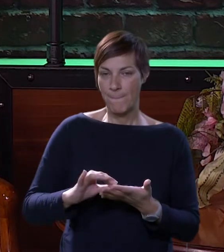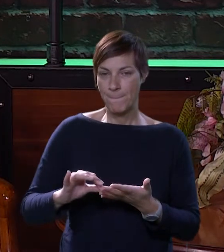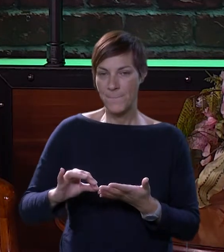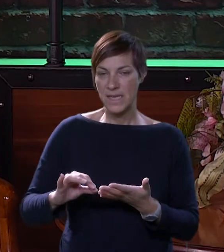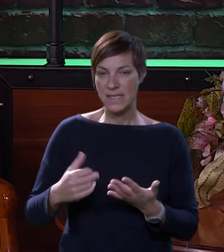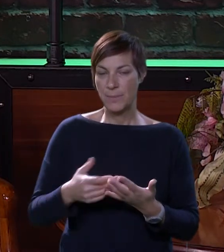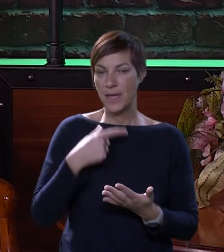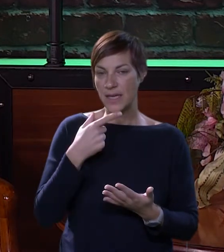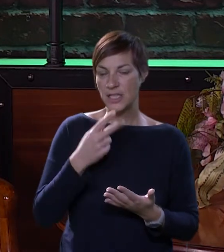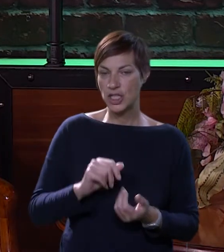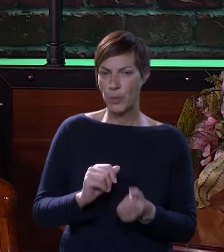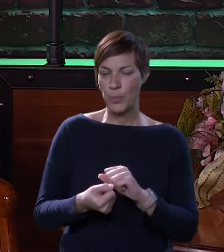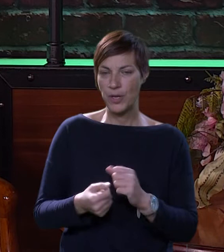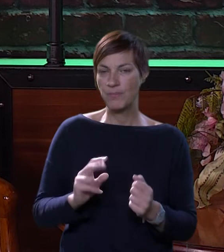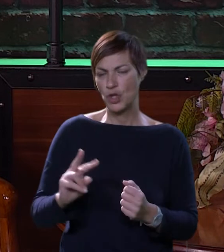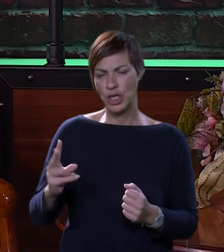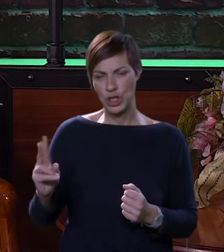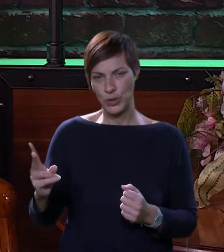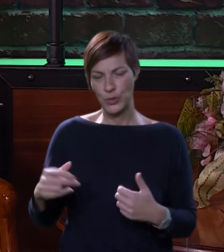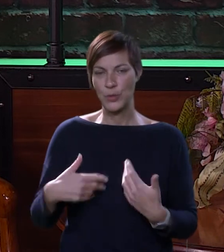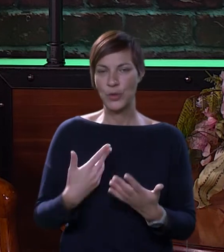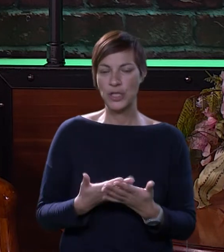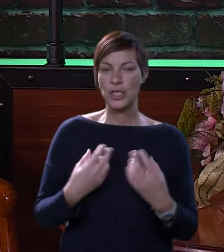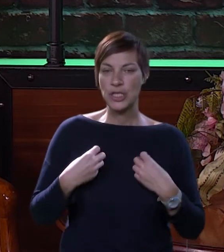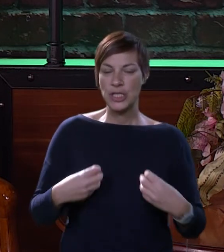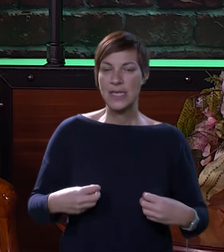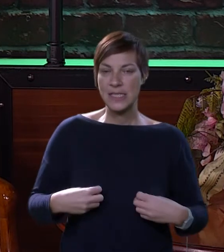pa je riječ o nekim poremećima, to je nešto što će onda